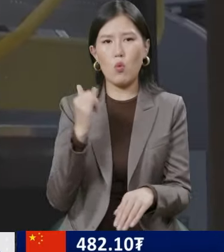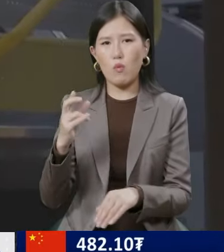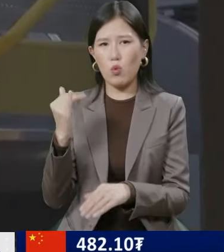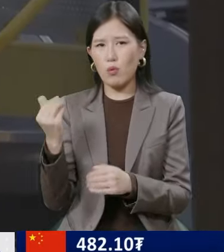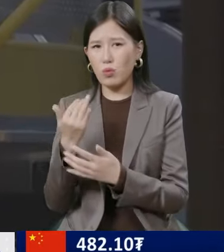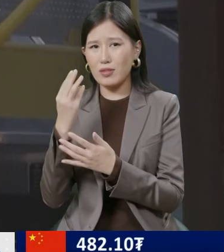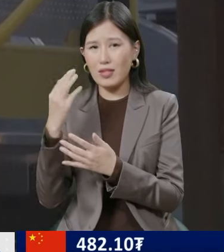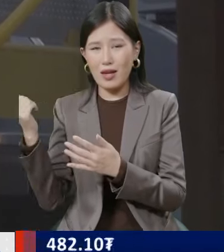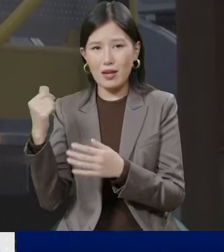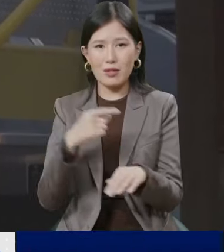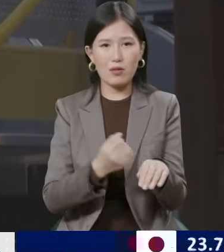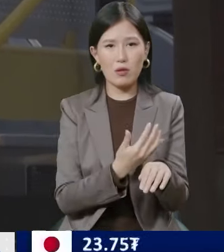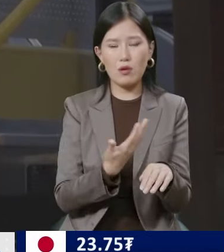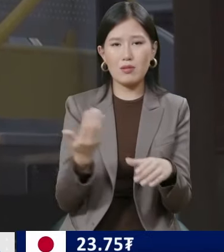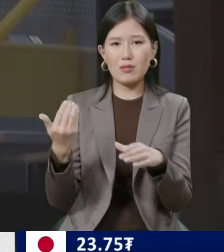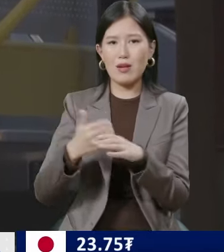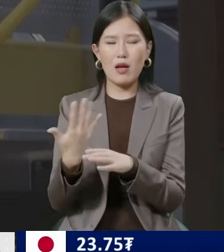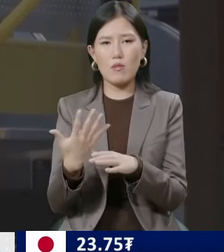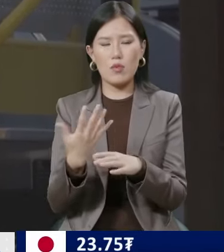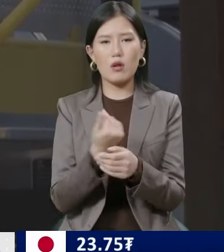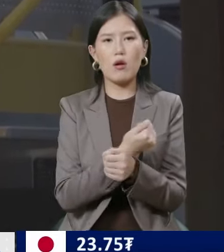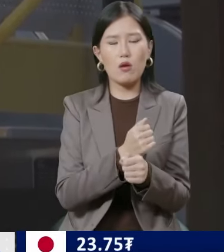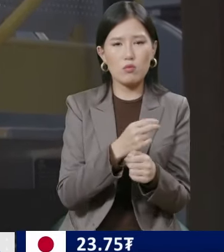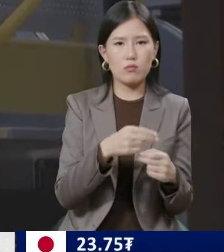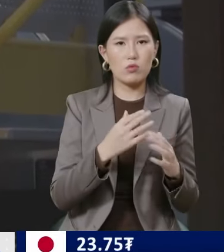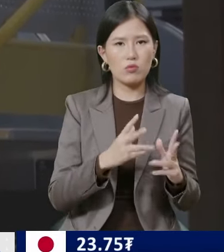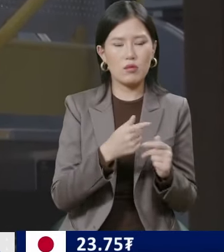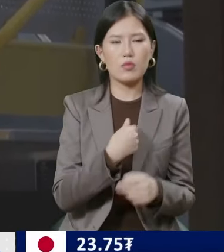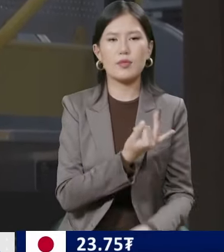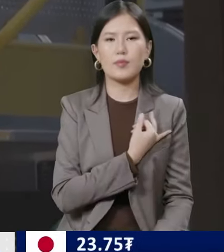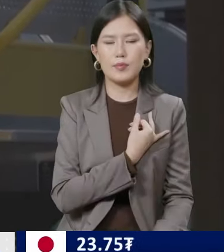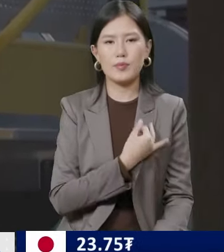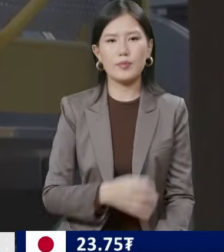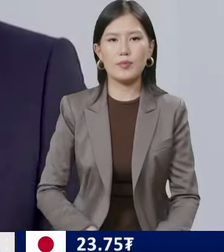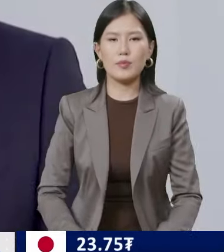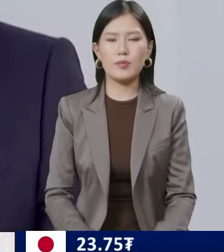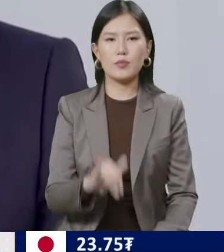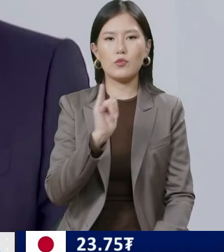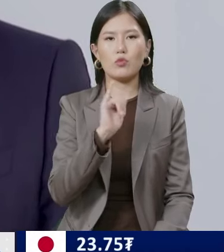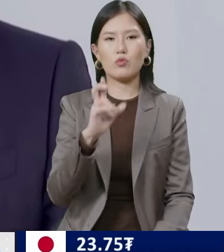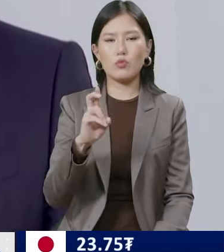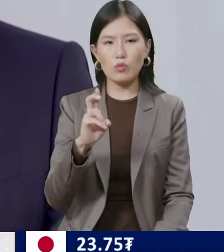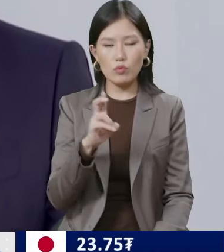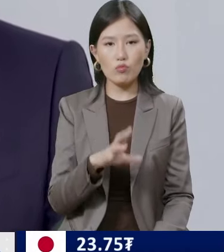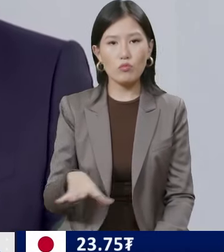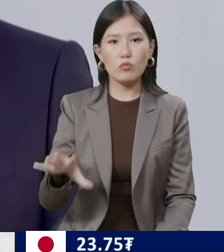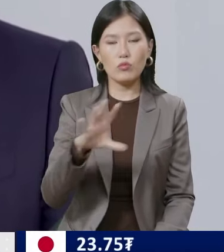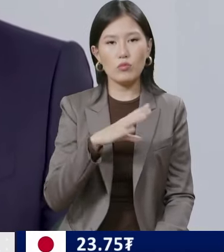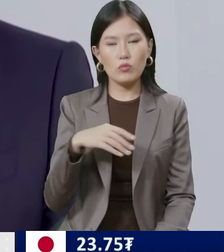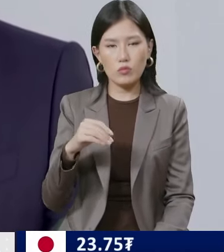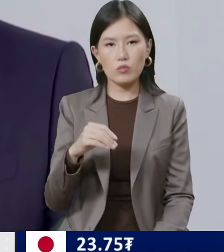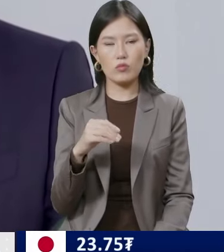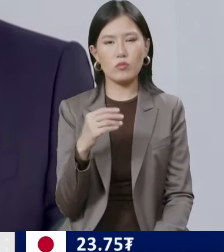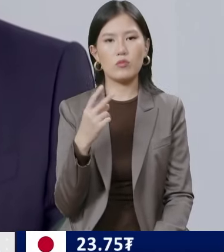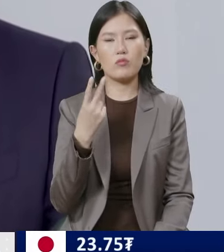бол бас эрг нөлөө үзүүлнэ гэж бид итгэж байгаа. За нийт Улаанбаатар хот өөрөө уртааша